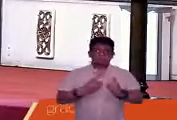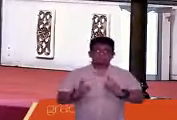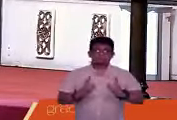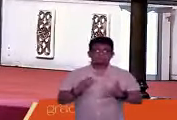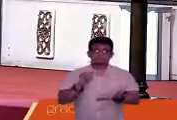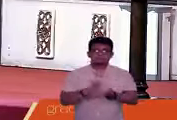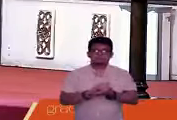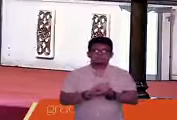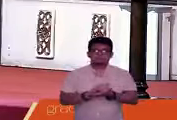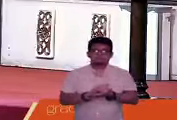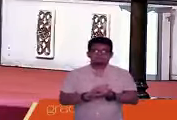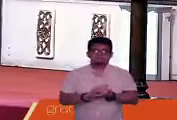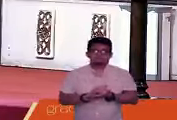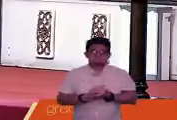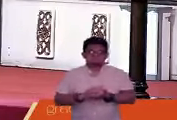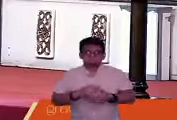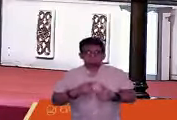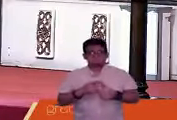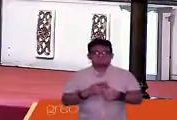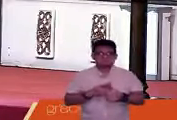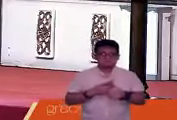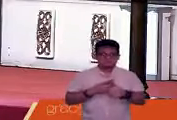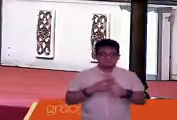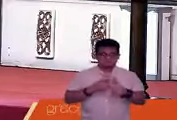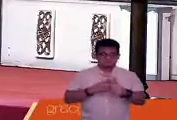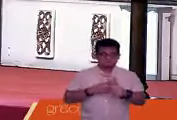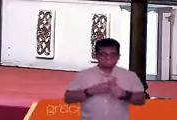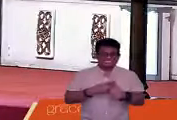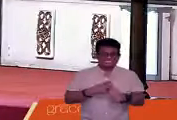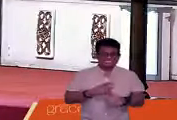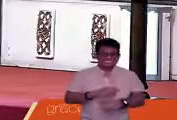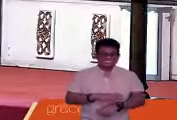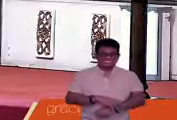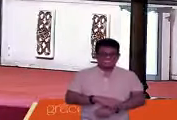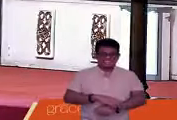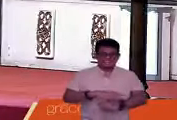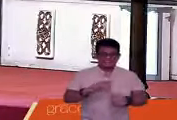Number one. Gusto ko, balik mong number one.